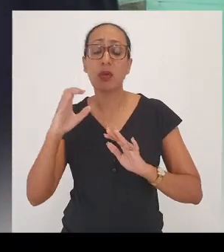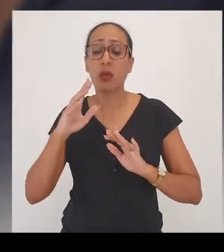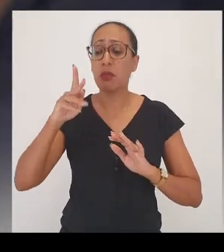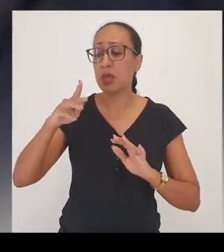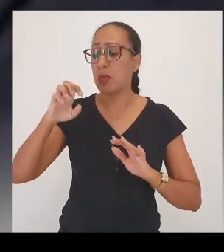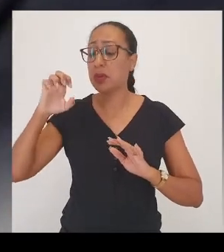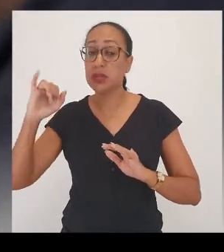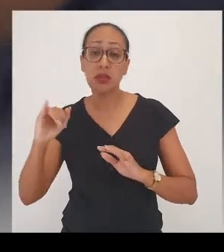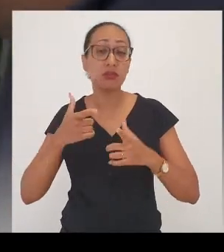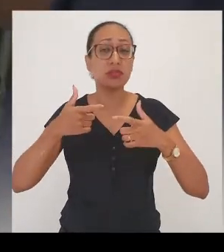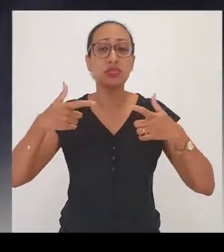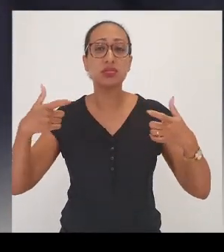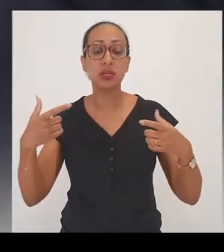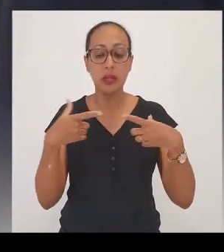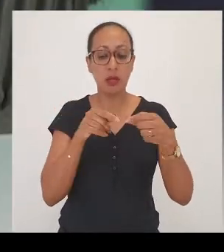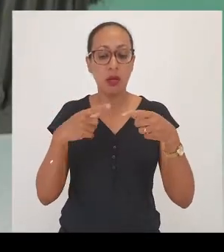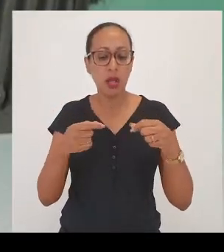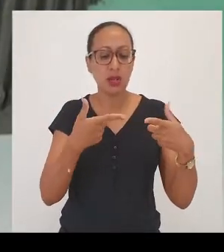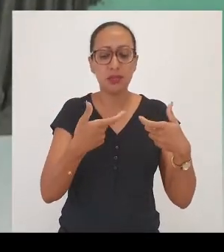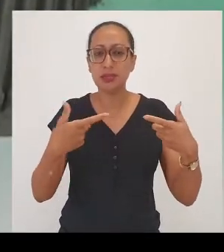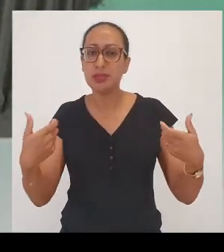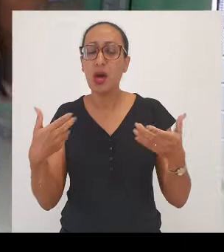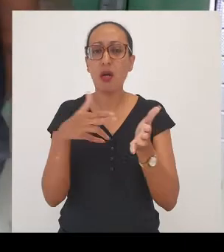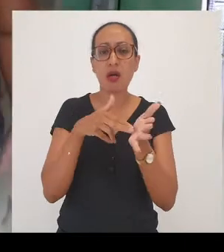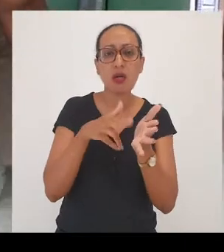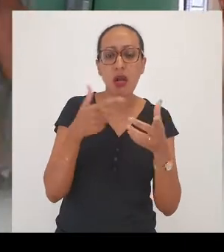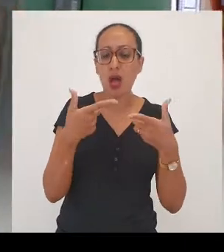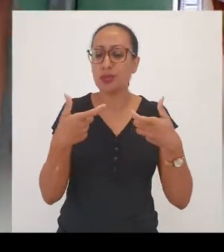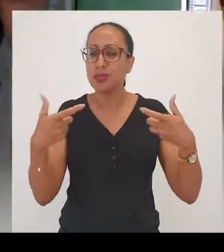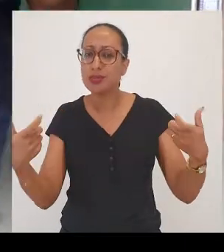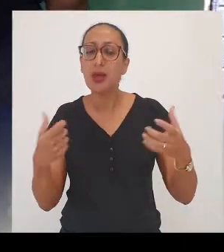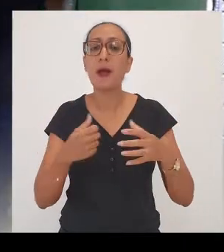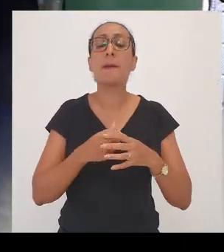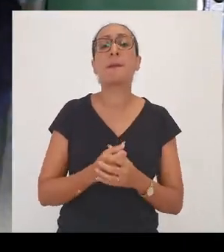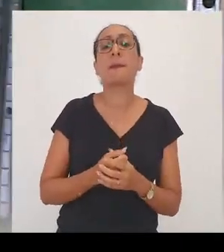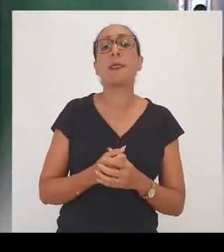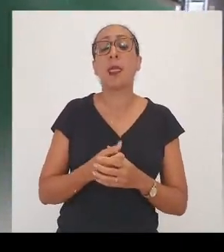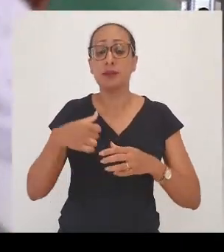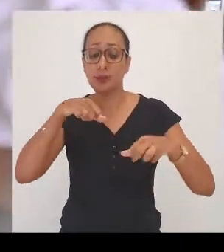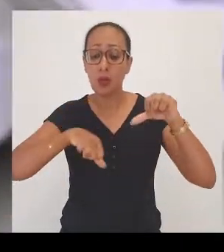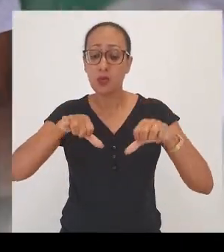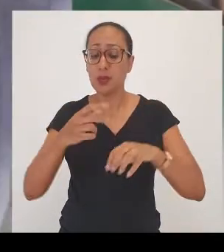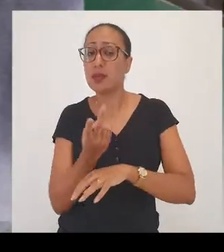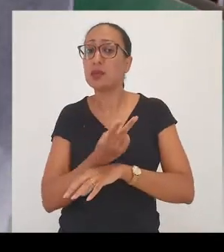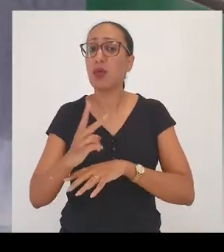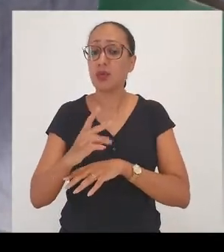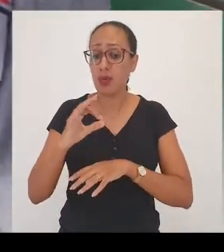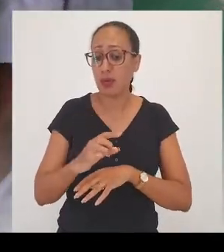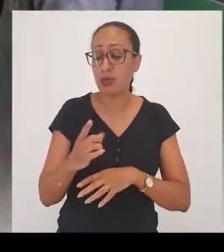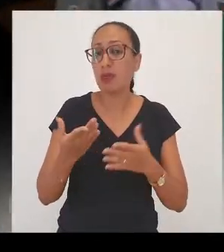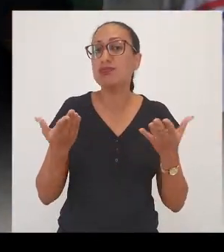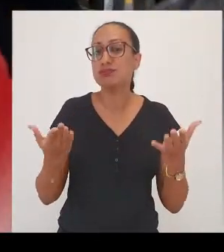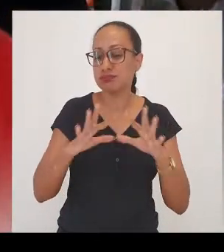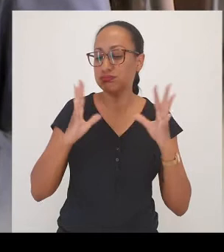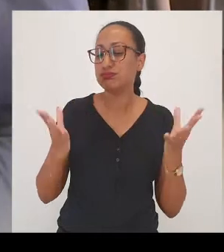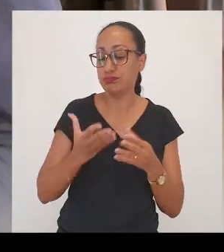normes PEI, toutes ces normes de carrelage, le type de carrelage, les types de colle, les dangers des produits